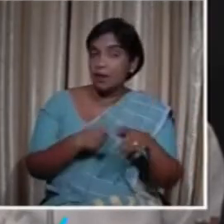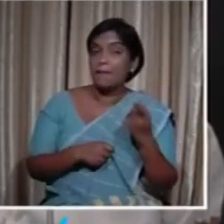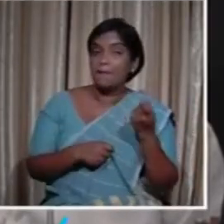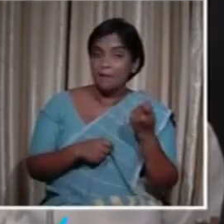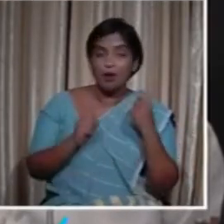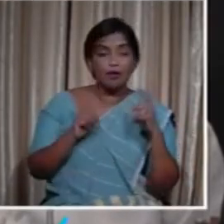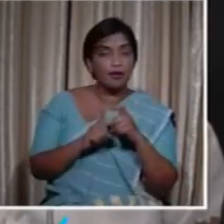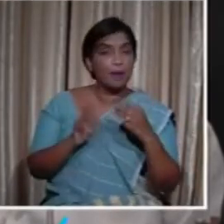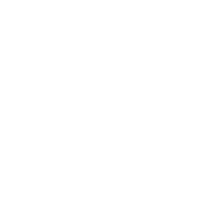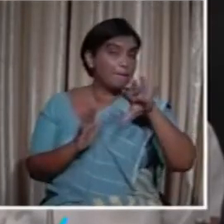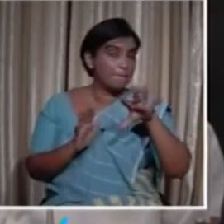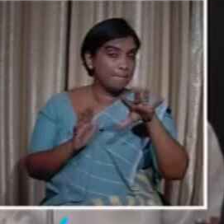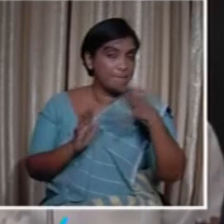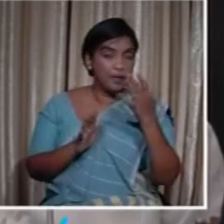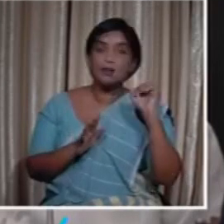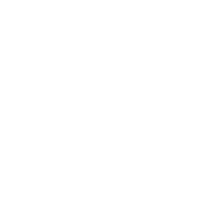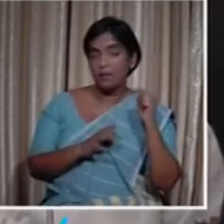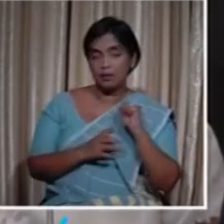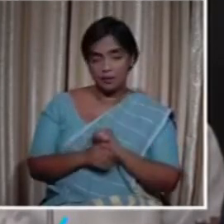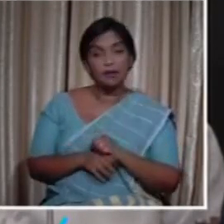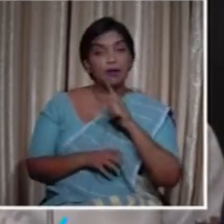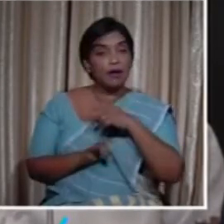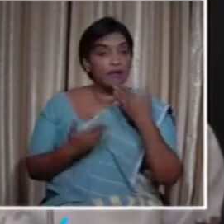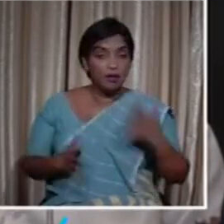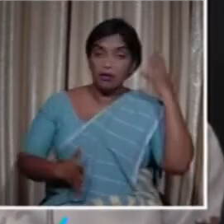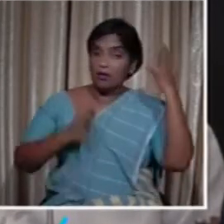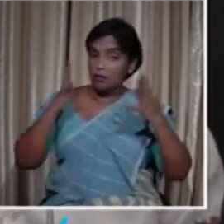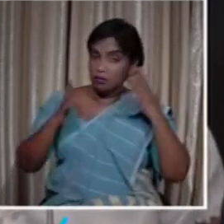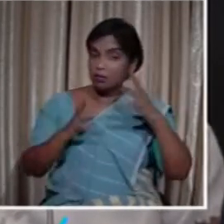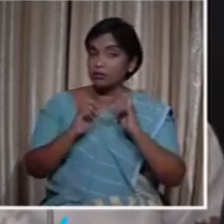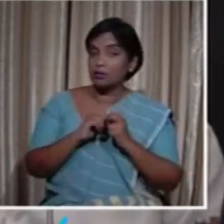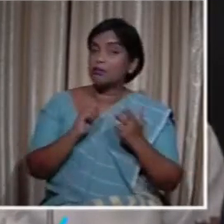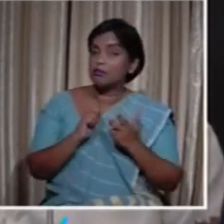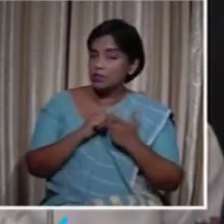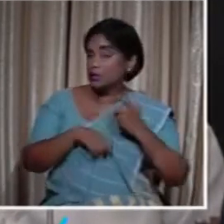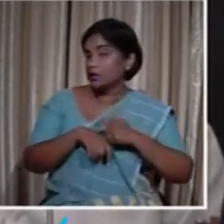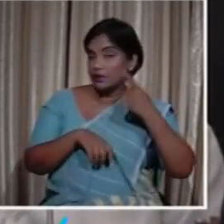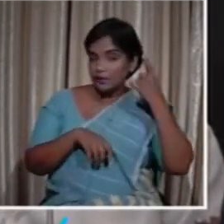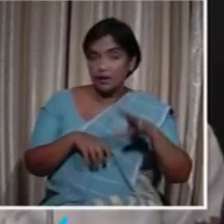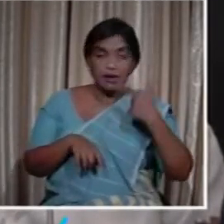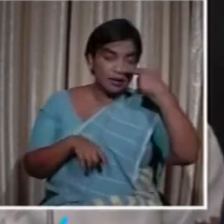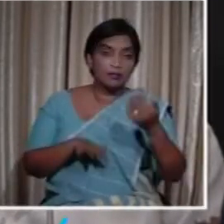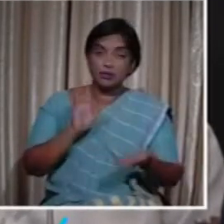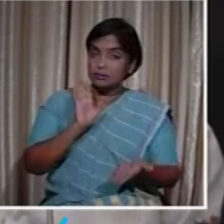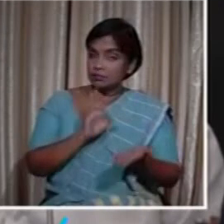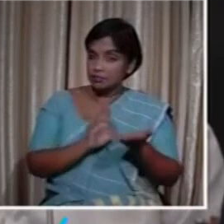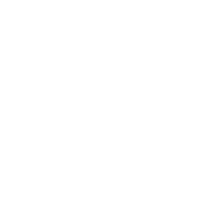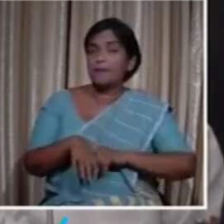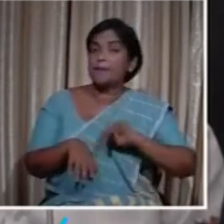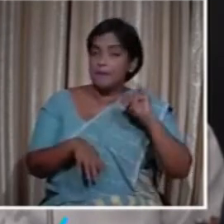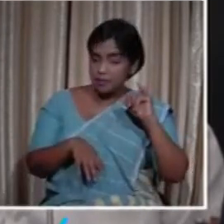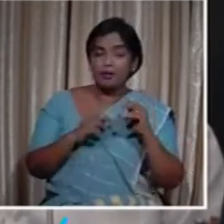මුදල් ඩොලර් මිලියන 550ක්. The country spends $500 million per month on fuel. It should be kept in mind that the current